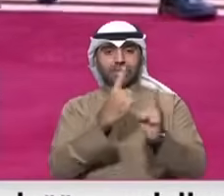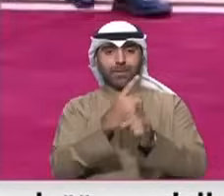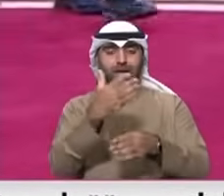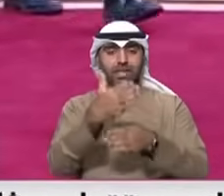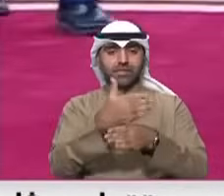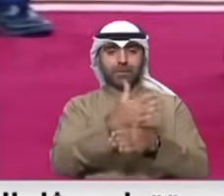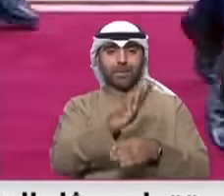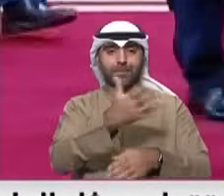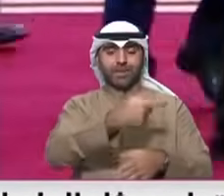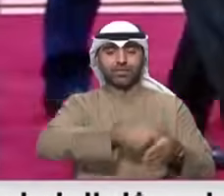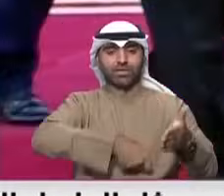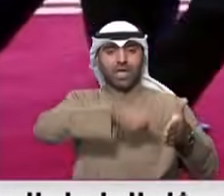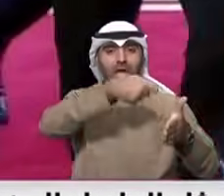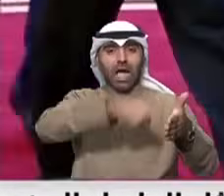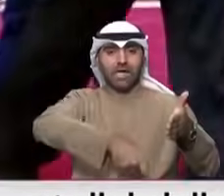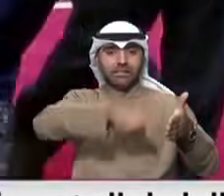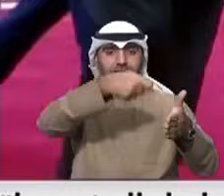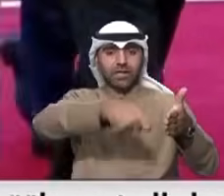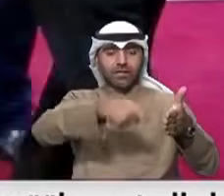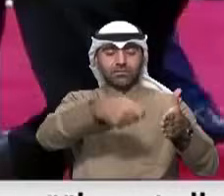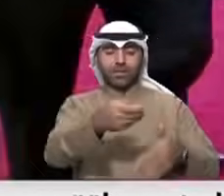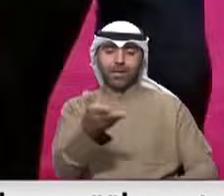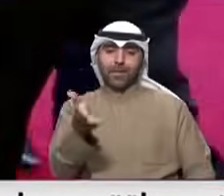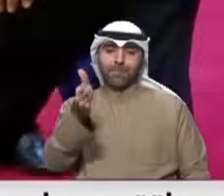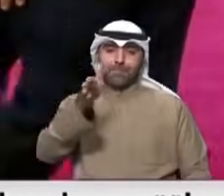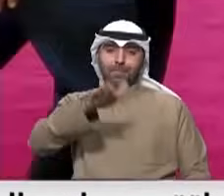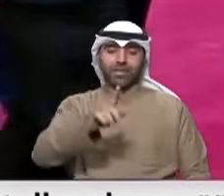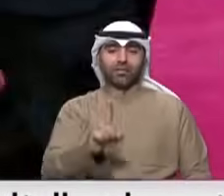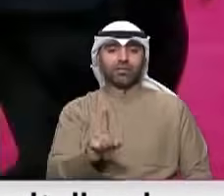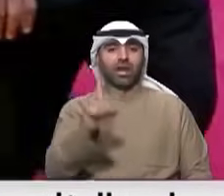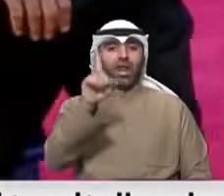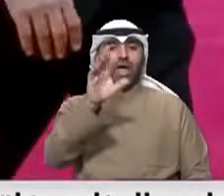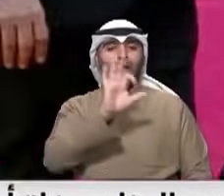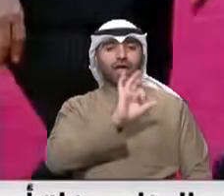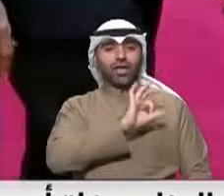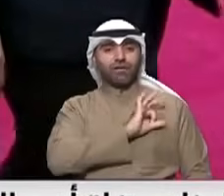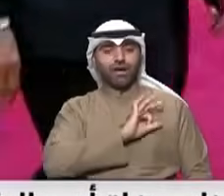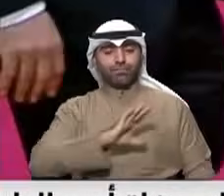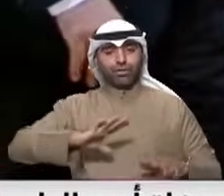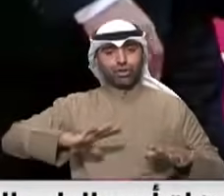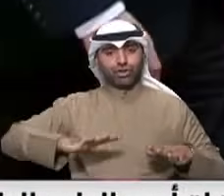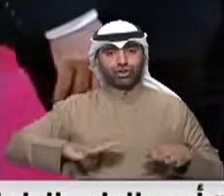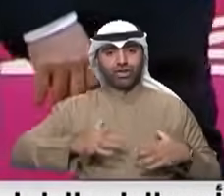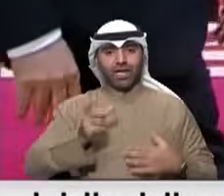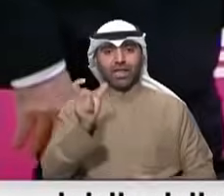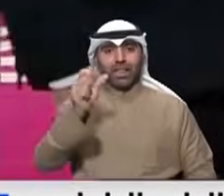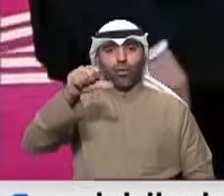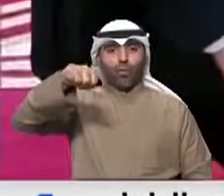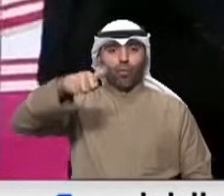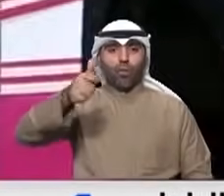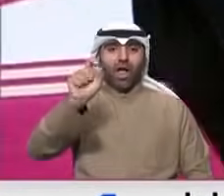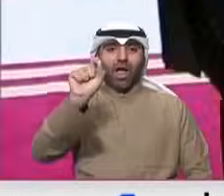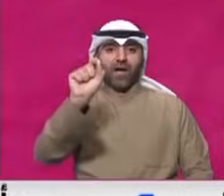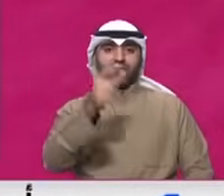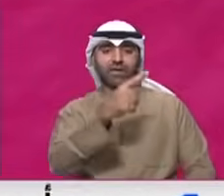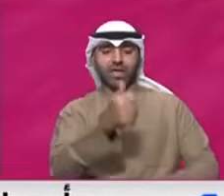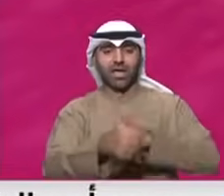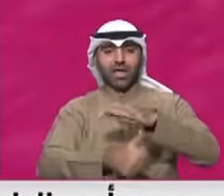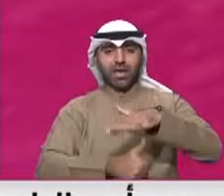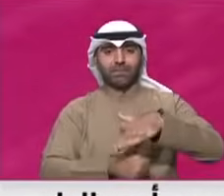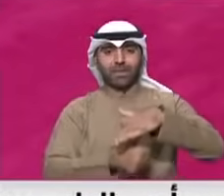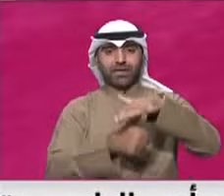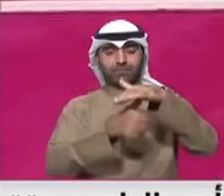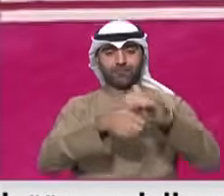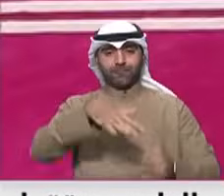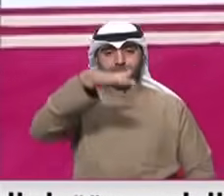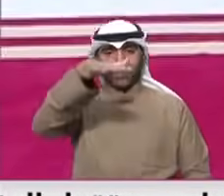وفاه فقيد الوطن المغفور له باذن الله تعالى حضره صاحب السمو امير البلاد الراحل الشيخ نواف الاحمد